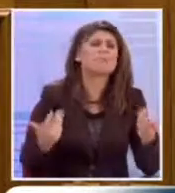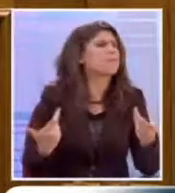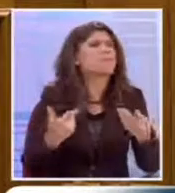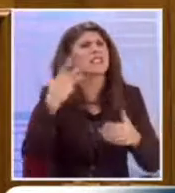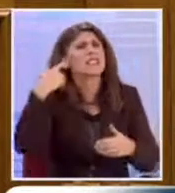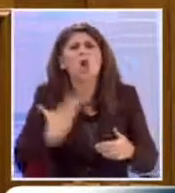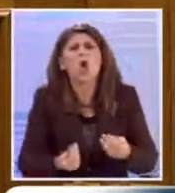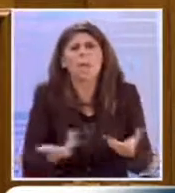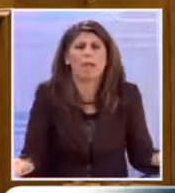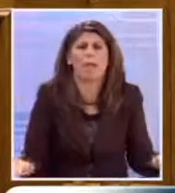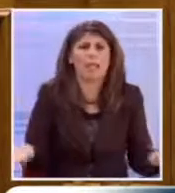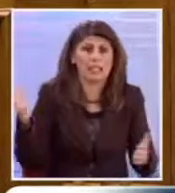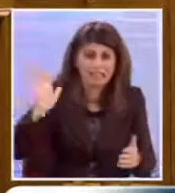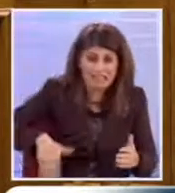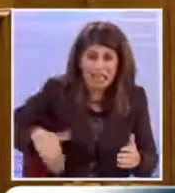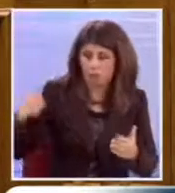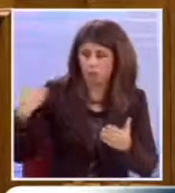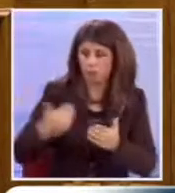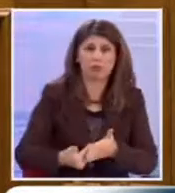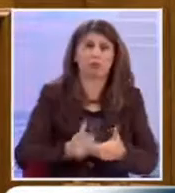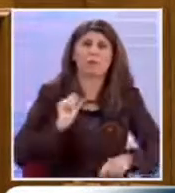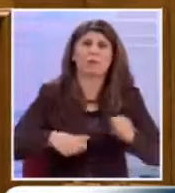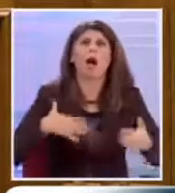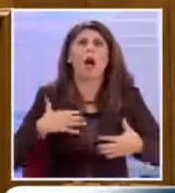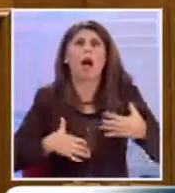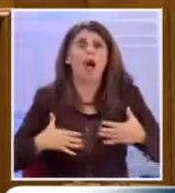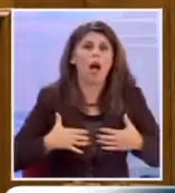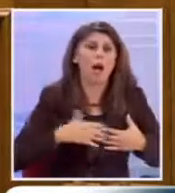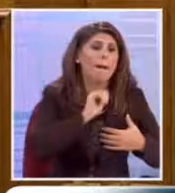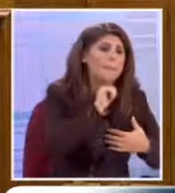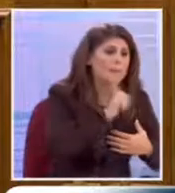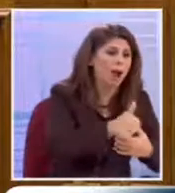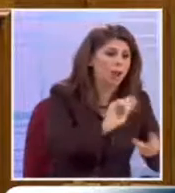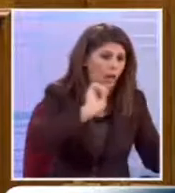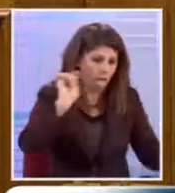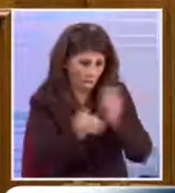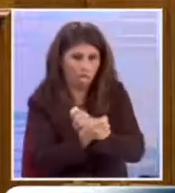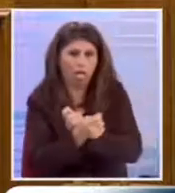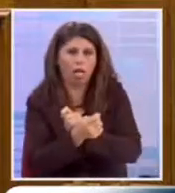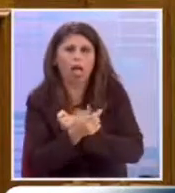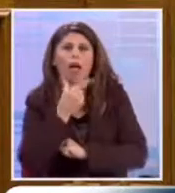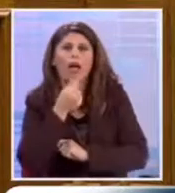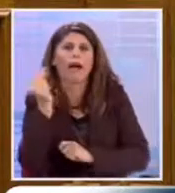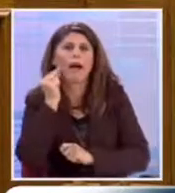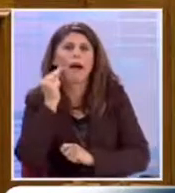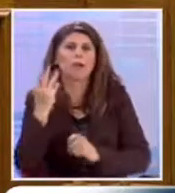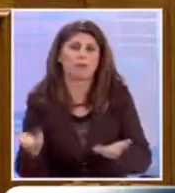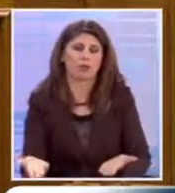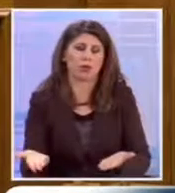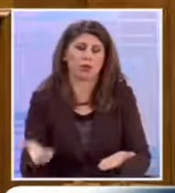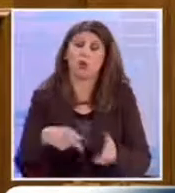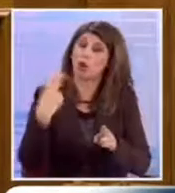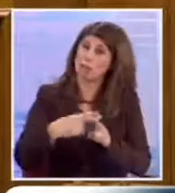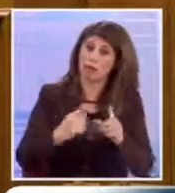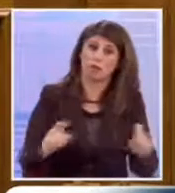Προσπαθείτε να αγωνίσετε στο τελευταίο διάστημα να παρουσιάσετε το μαύρο ως άσπρο. Υπάρχει όμως ένα πράγμα το οποίο πάρα πολύ σημαντικό, το